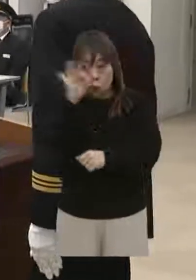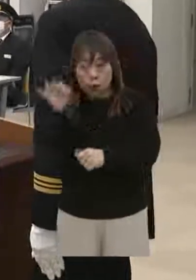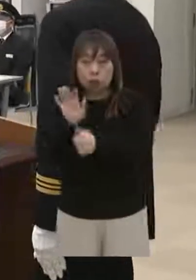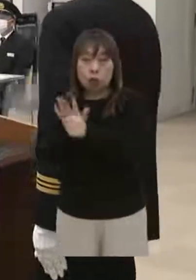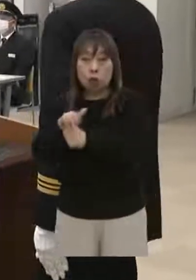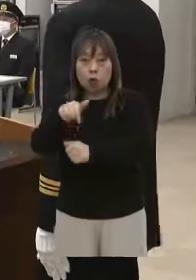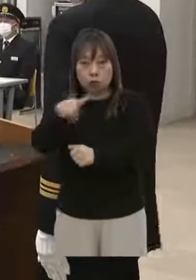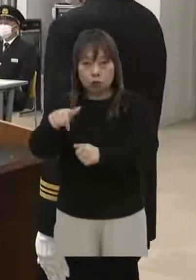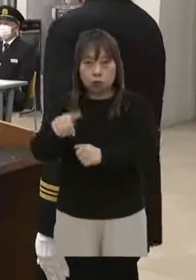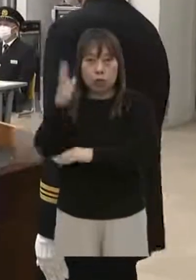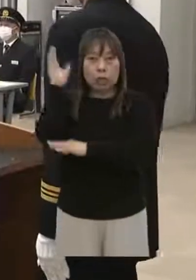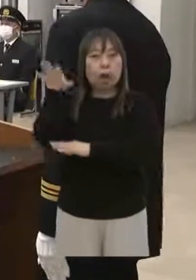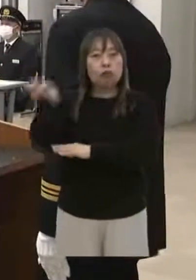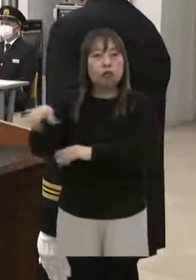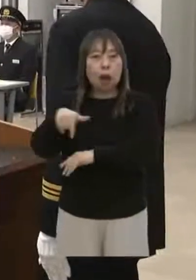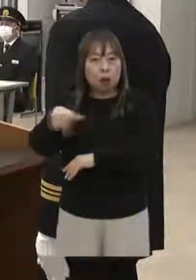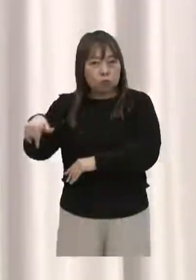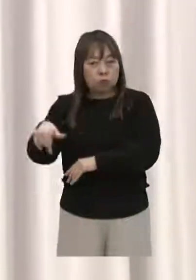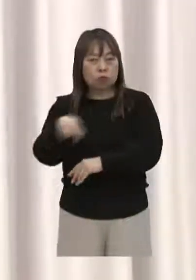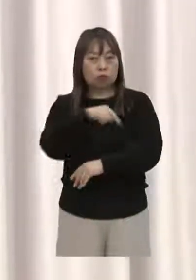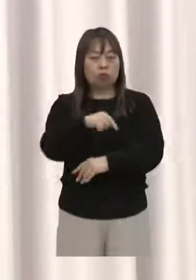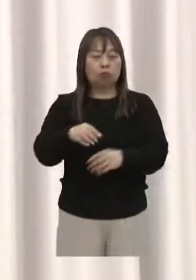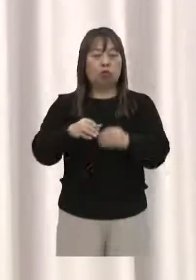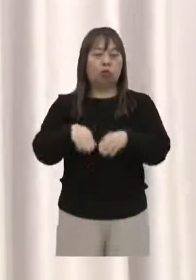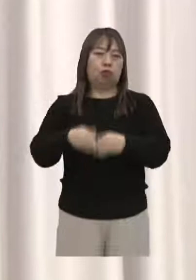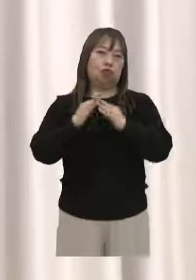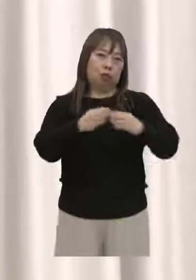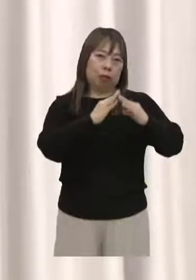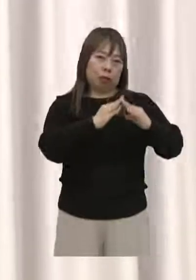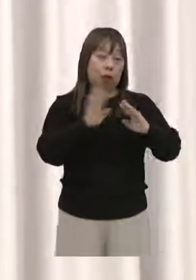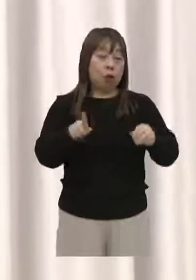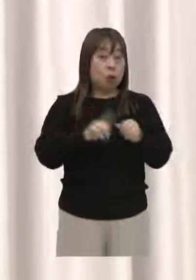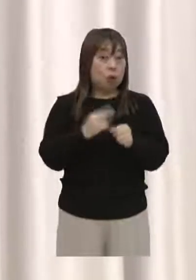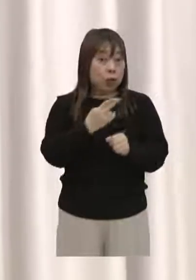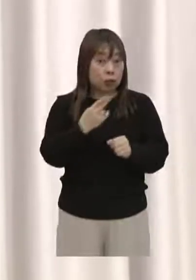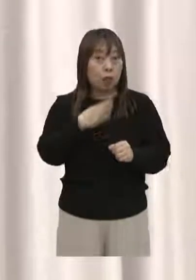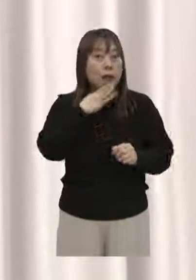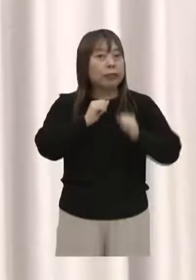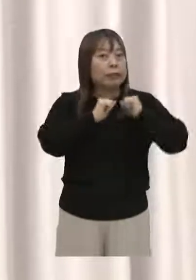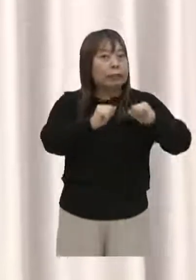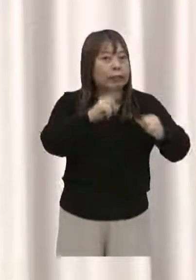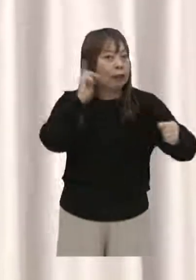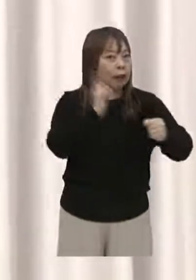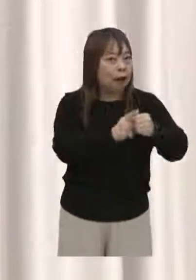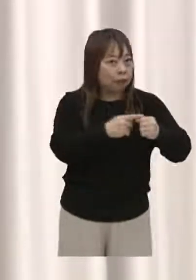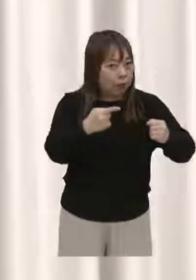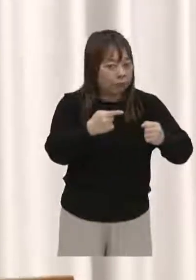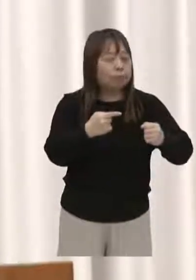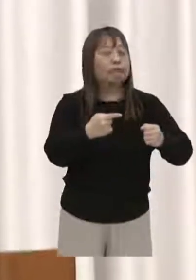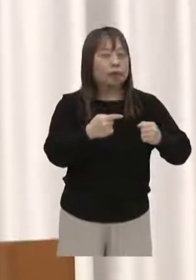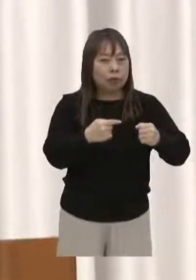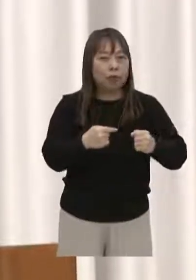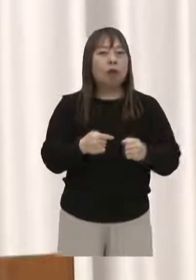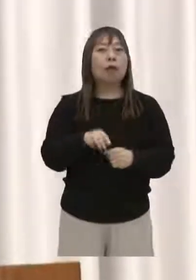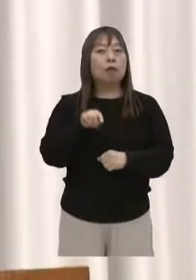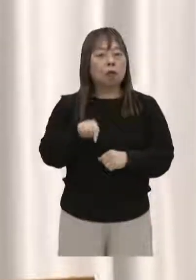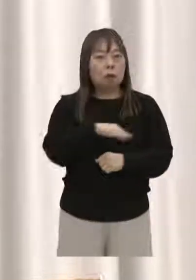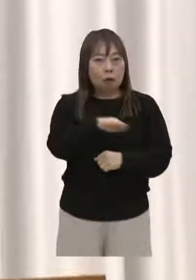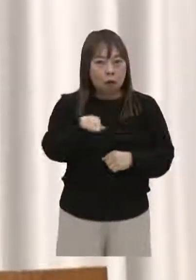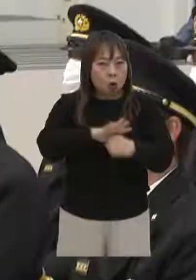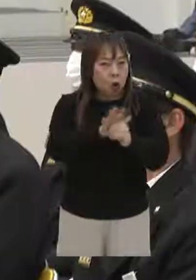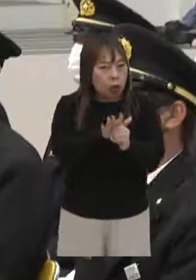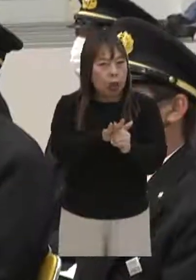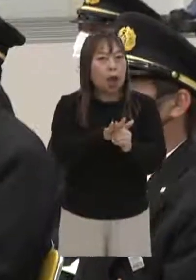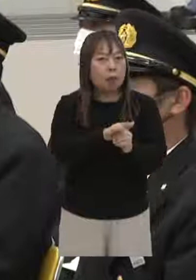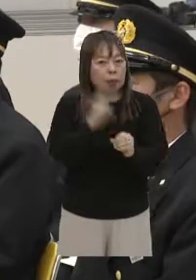部を新設しました。本年は実践元年と位置づけ、コロナ禍に配慮もしなが